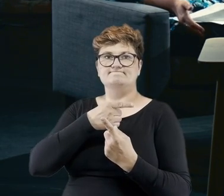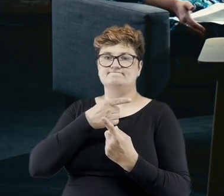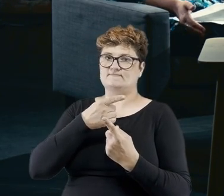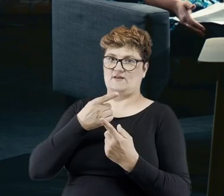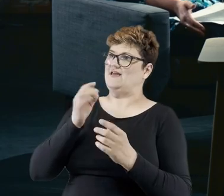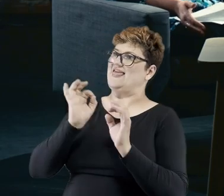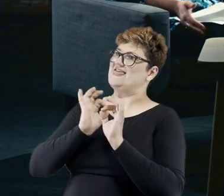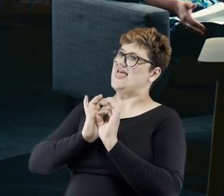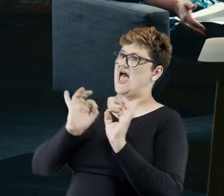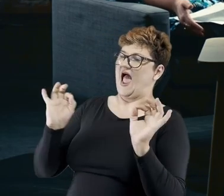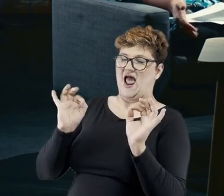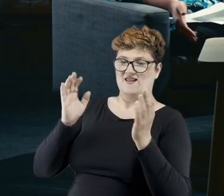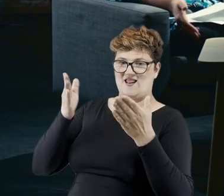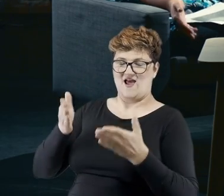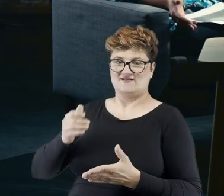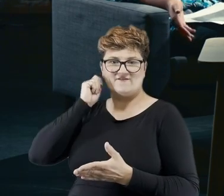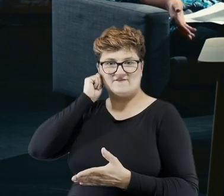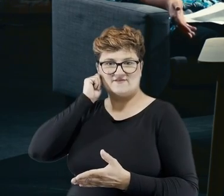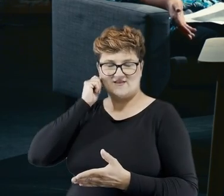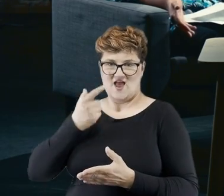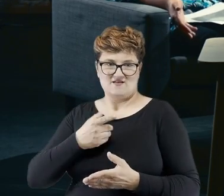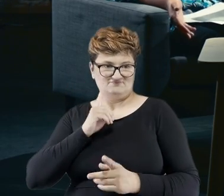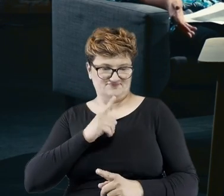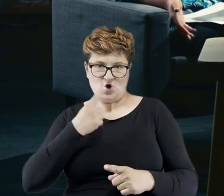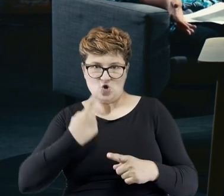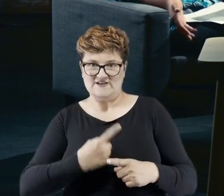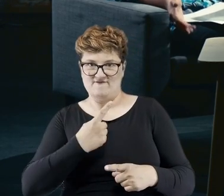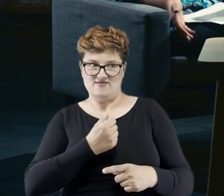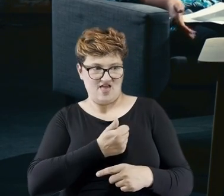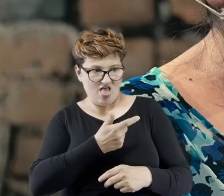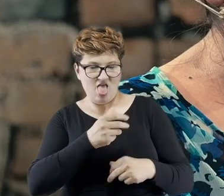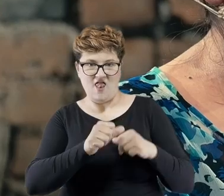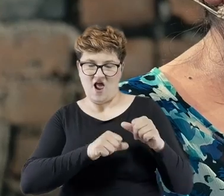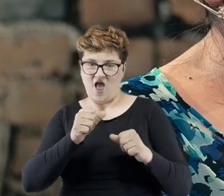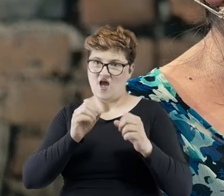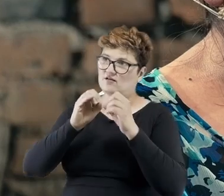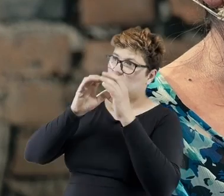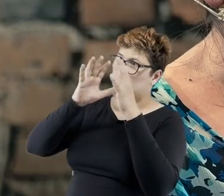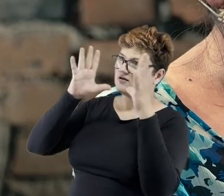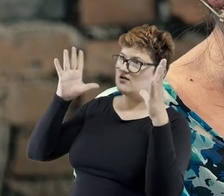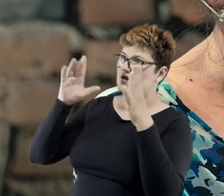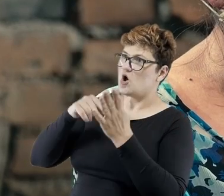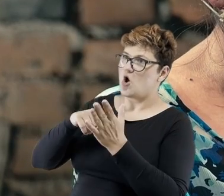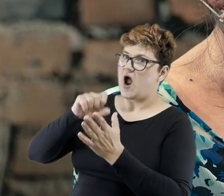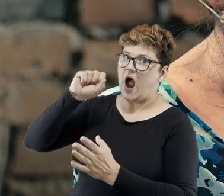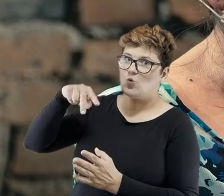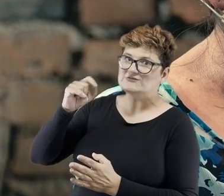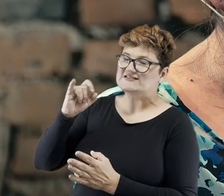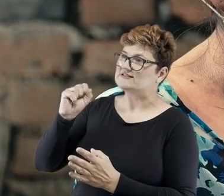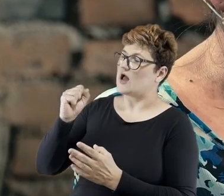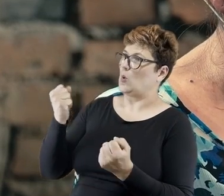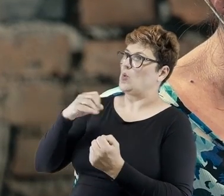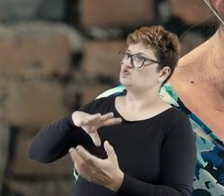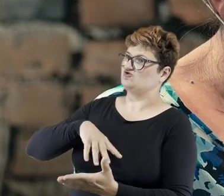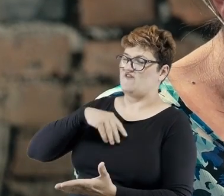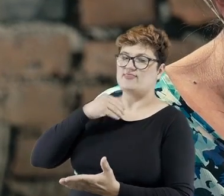można by powiedzieć wyidealizowany, ale jestem konsekwentna, tak? Właściwie przez ileś lat to ta jej wizja właśnie Augustyńskiej